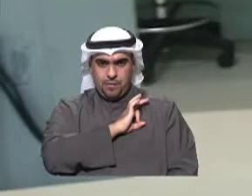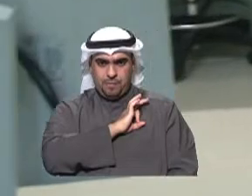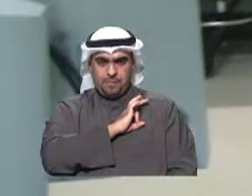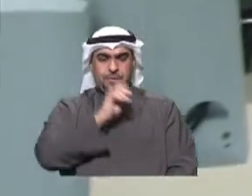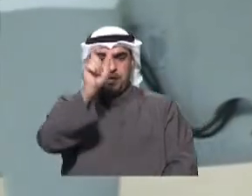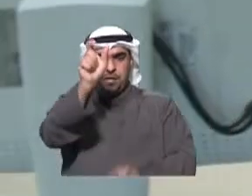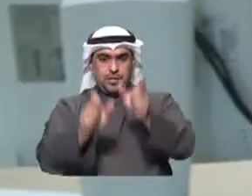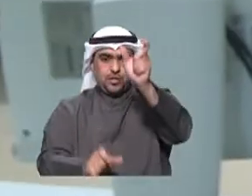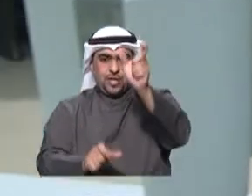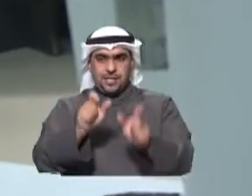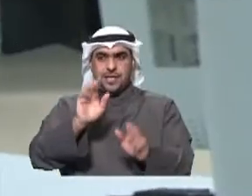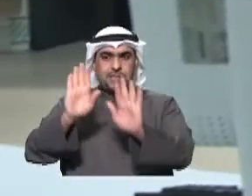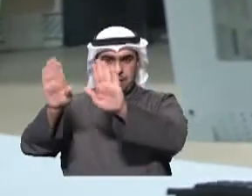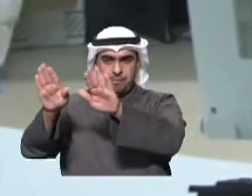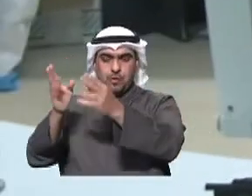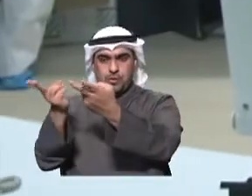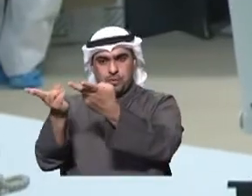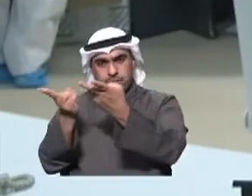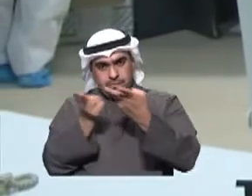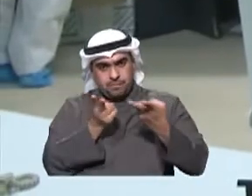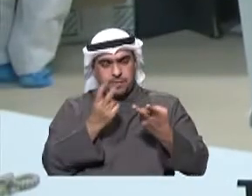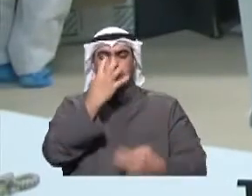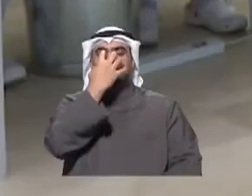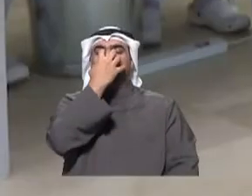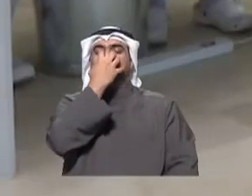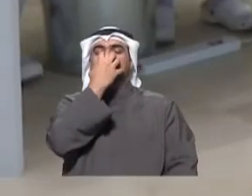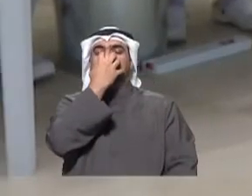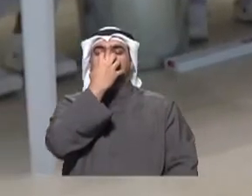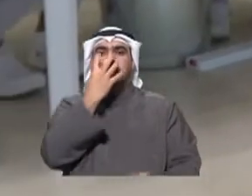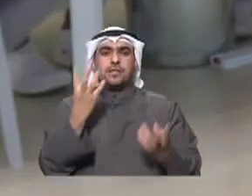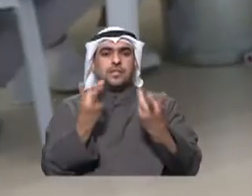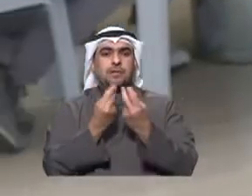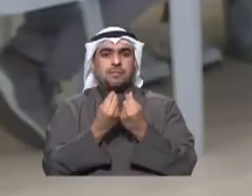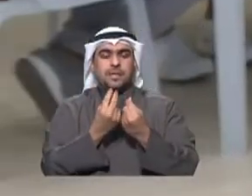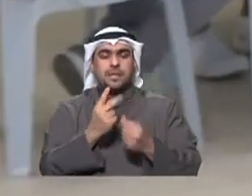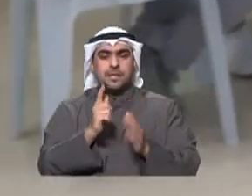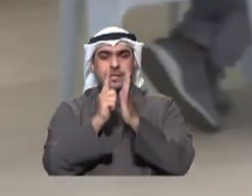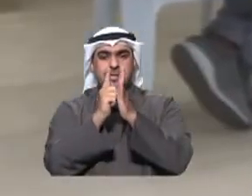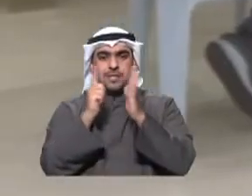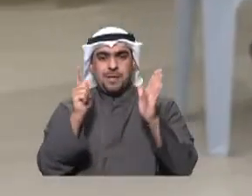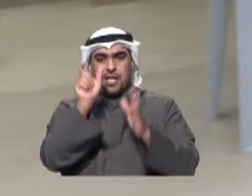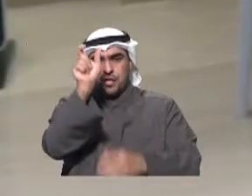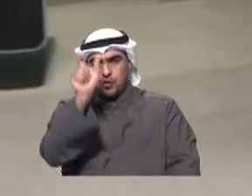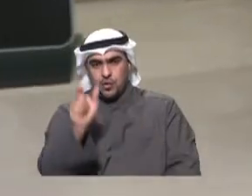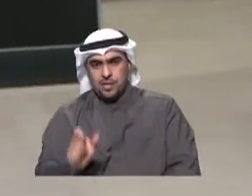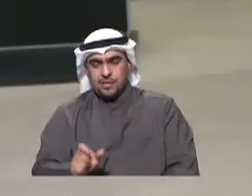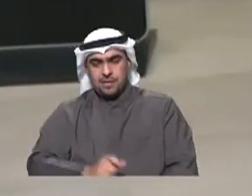يتلقى الرعاية الطبية في أقسام العناية المركزة بلغ 17 حالة.